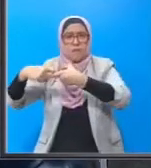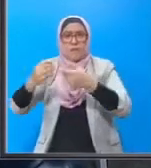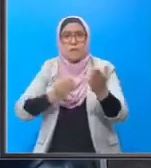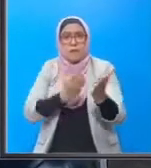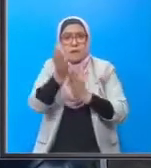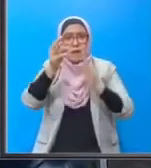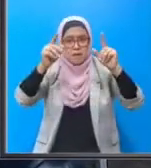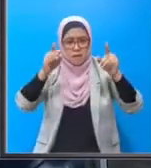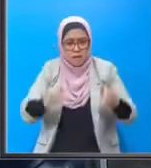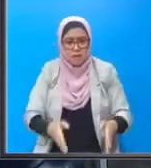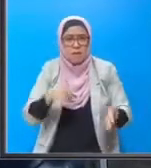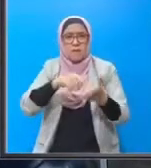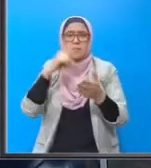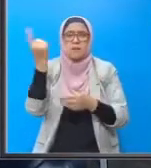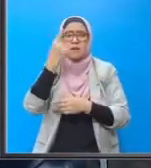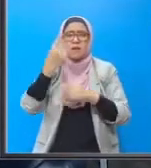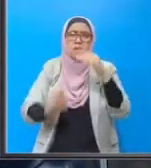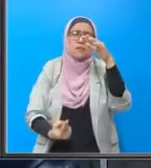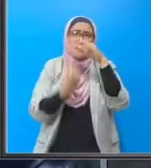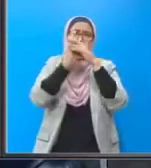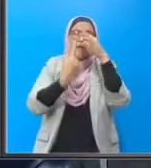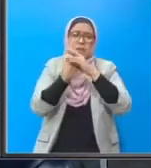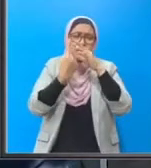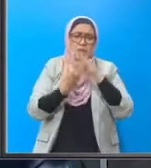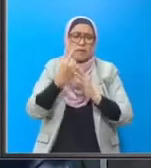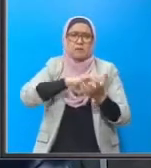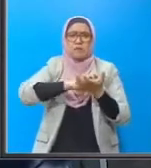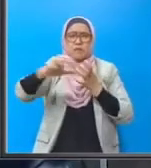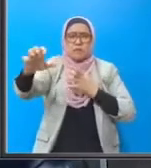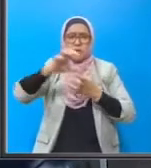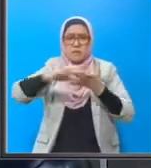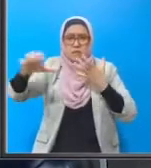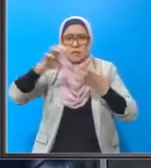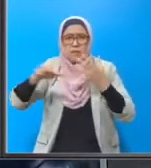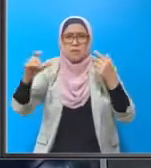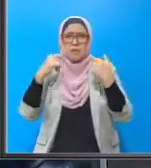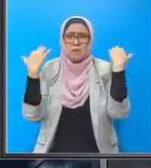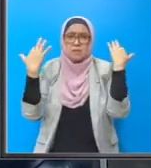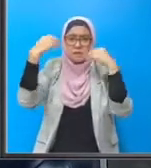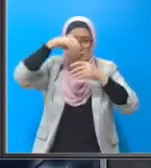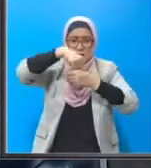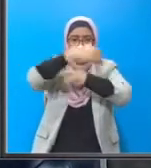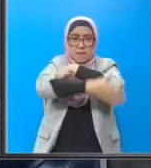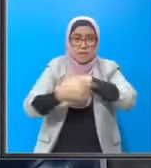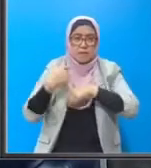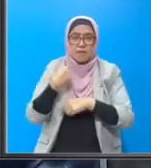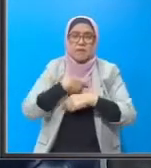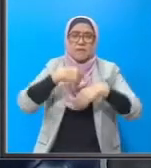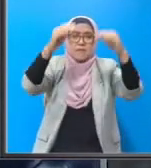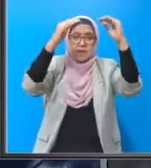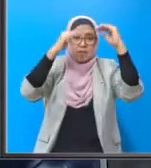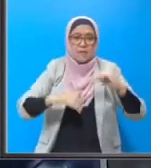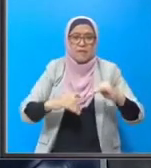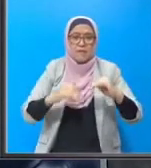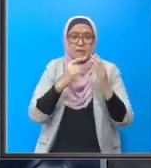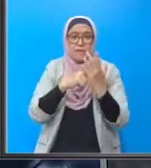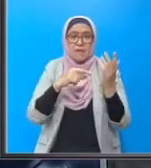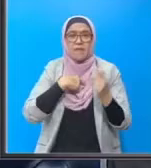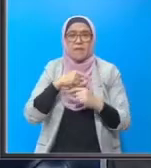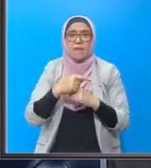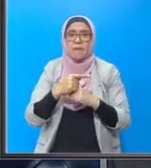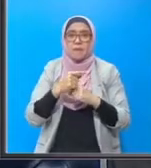menimbulkan kekacauan didalam negara kita seterusnya butiran kosong 20300